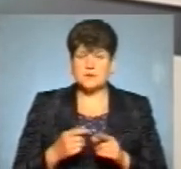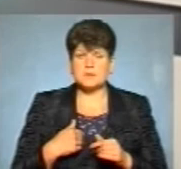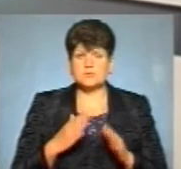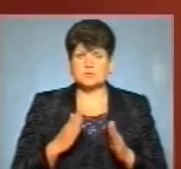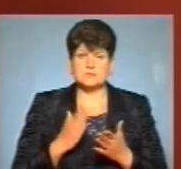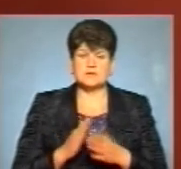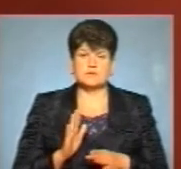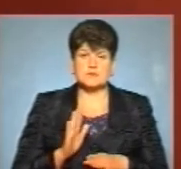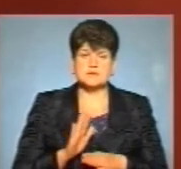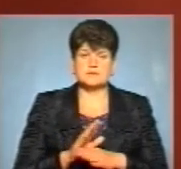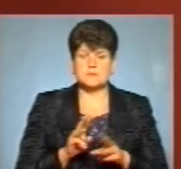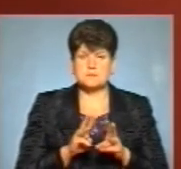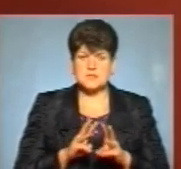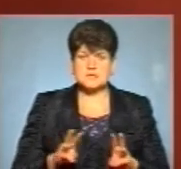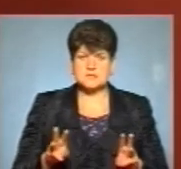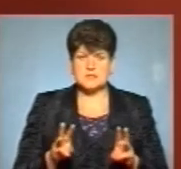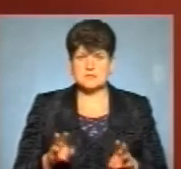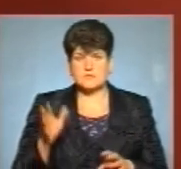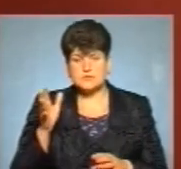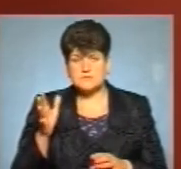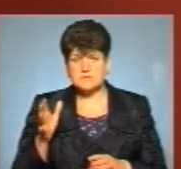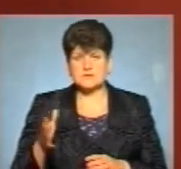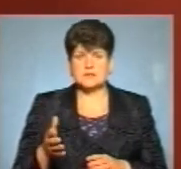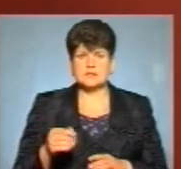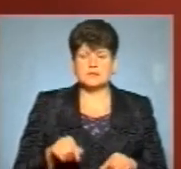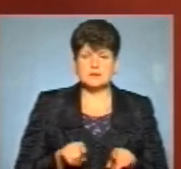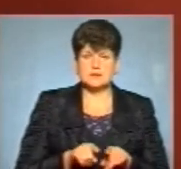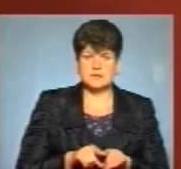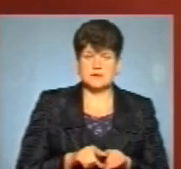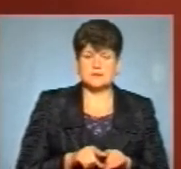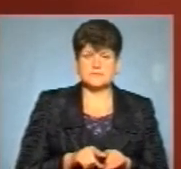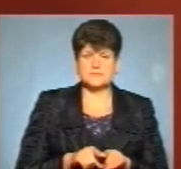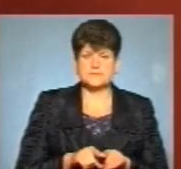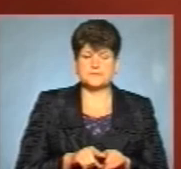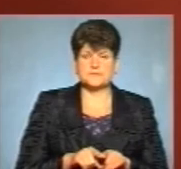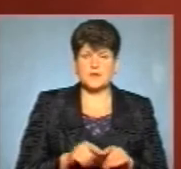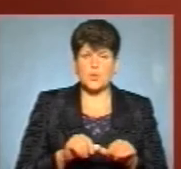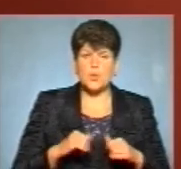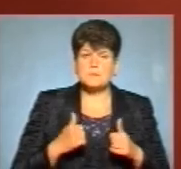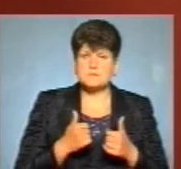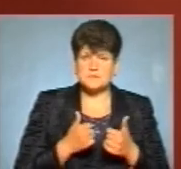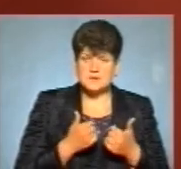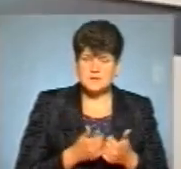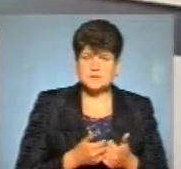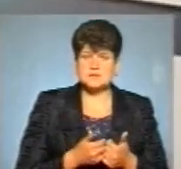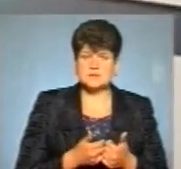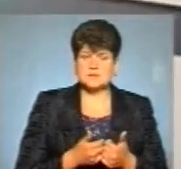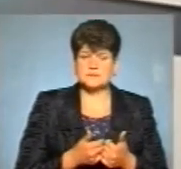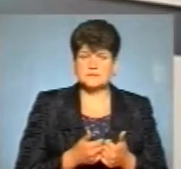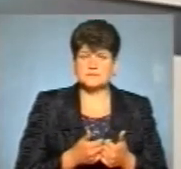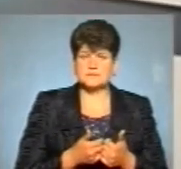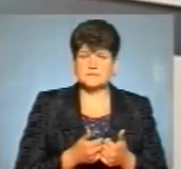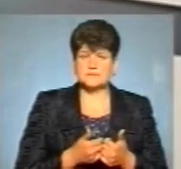певні вказівки як від Міністерства освіти і науки, так і від комісії,